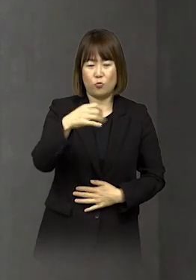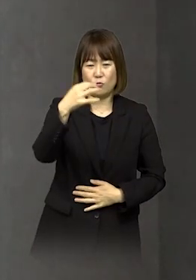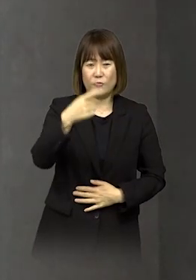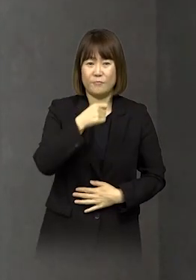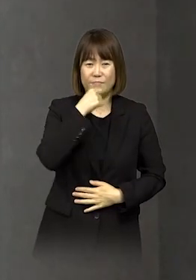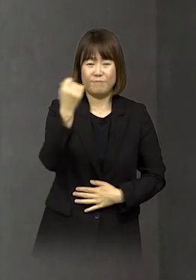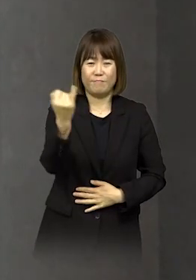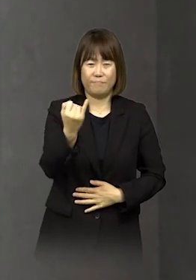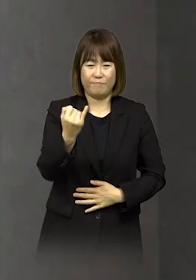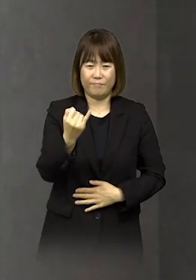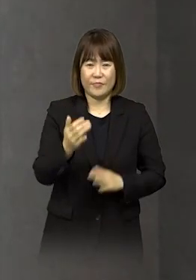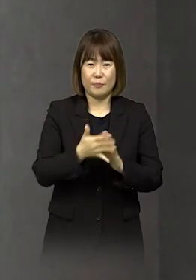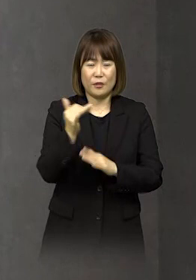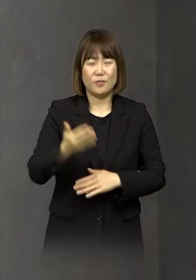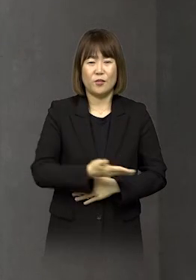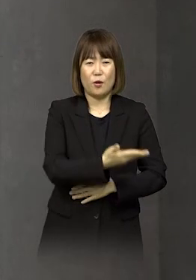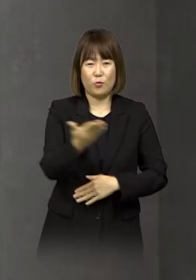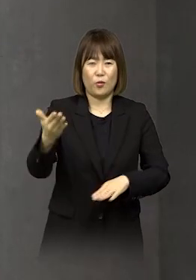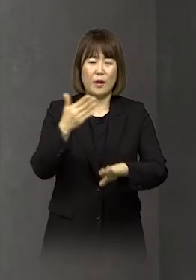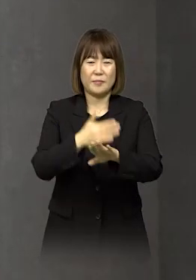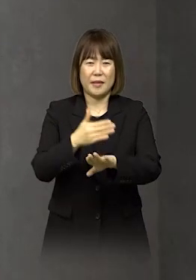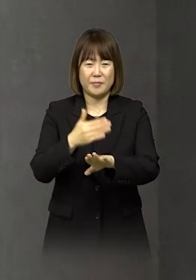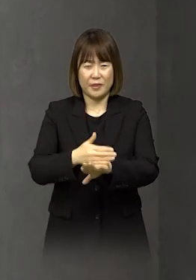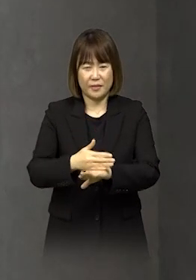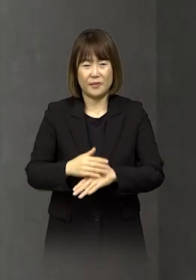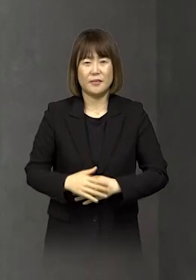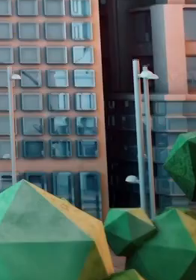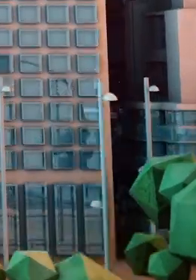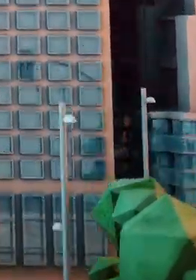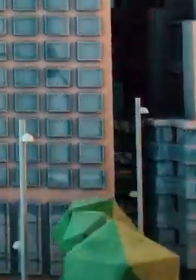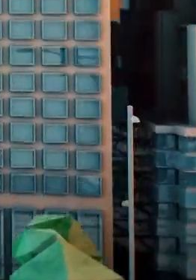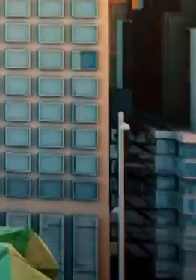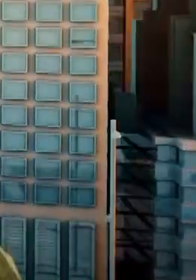우주연이었습니다 시청해주신 여러분 고맙습니다